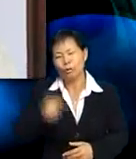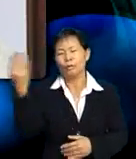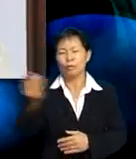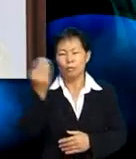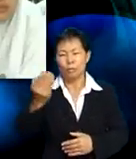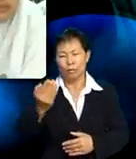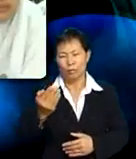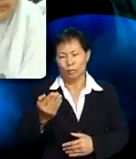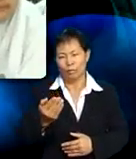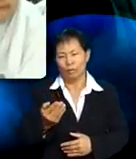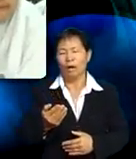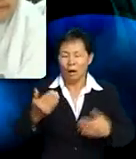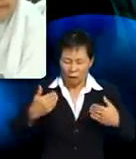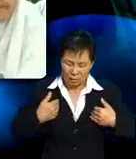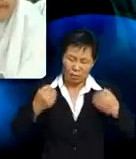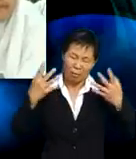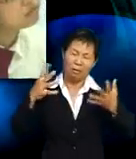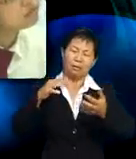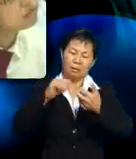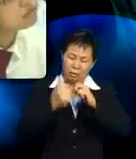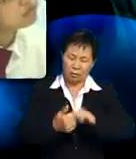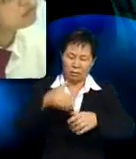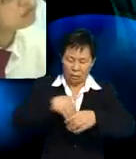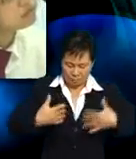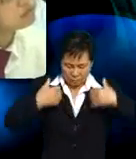lazim mengalami 1001 masalah kesihatan.